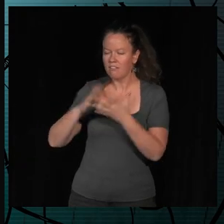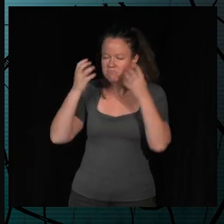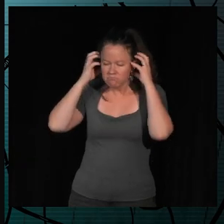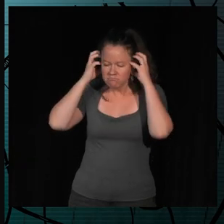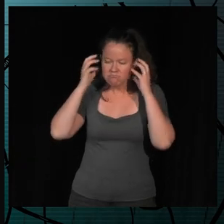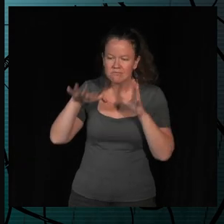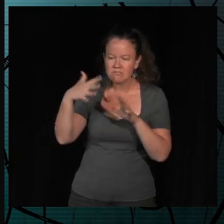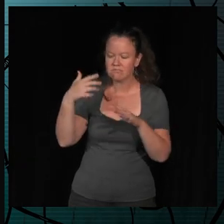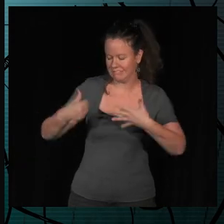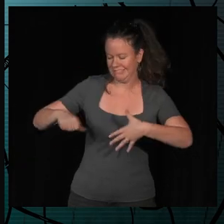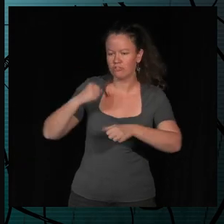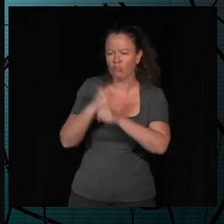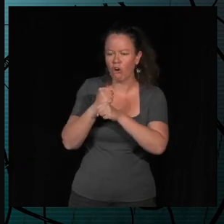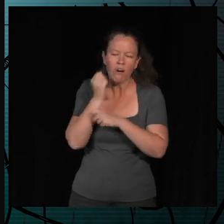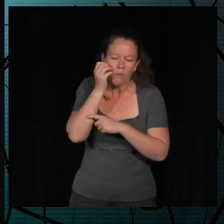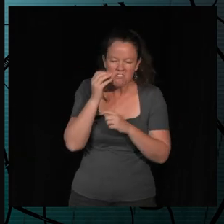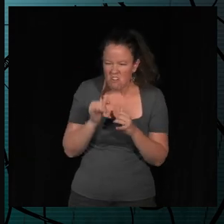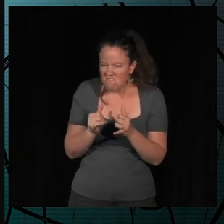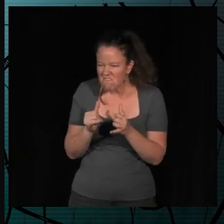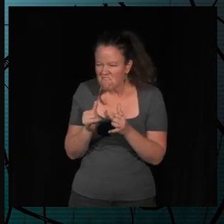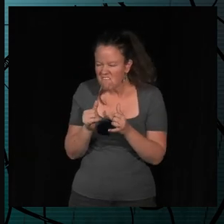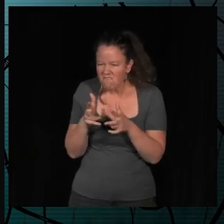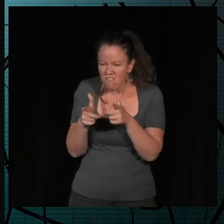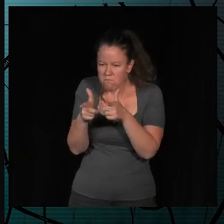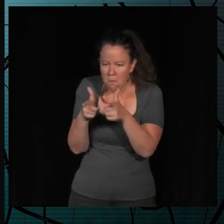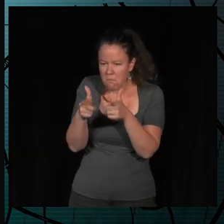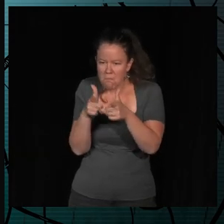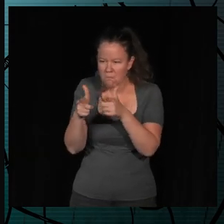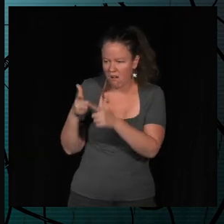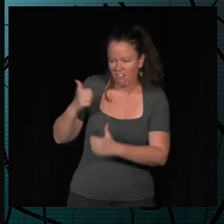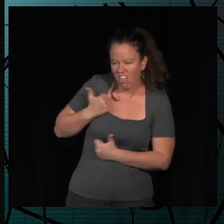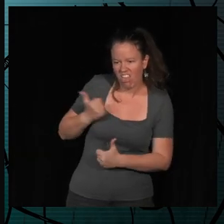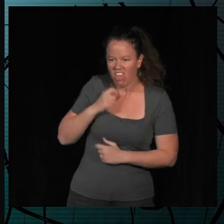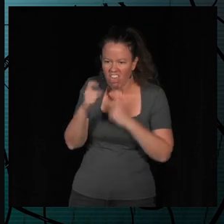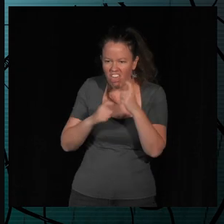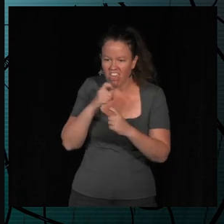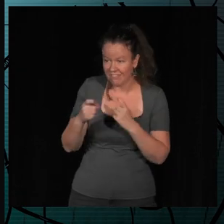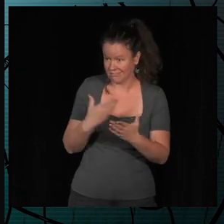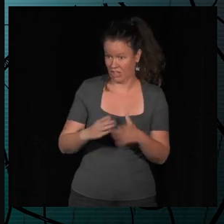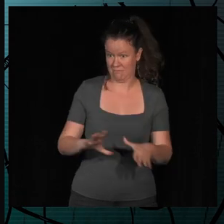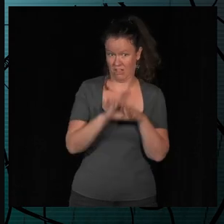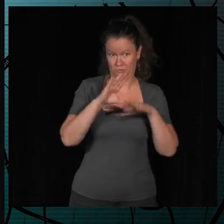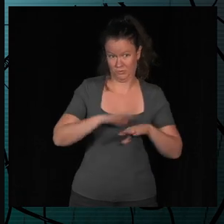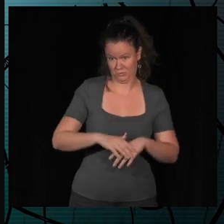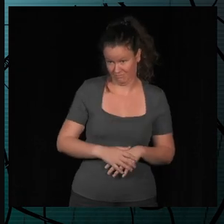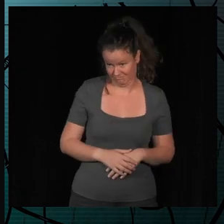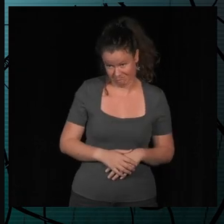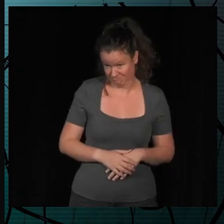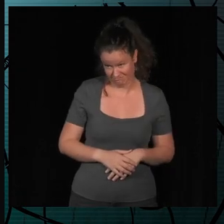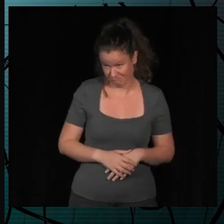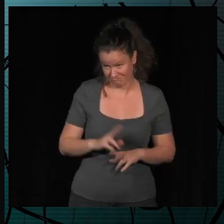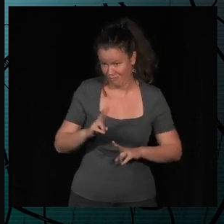seul en jouant un jeu violent quoi il y a tellement de panel de de de jeux et de joueurs aujourd'hui que bah voilà le